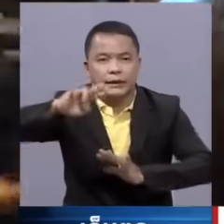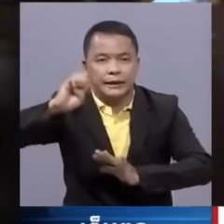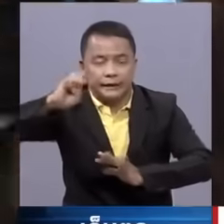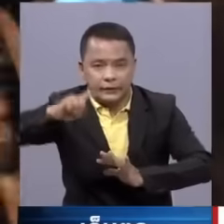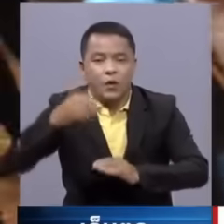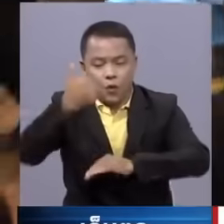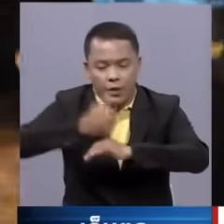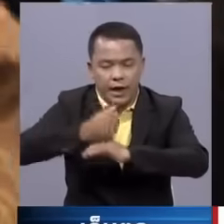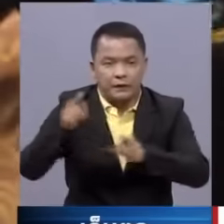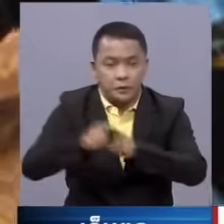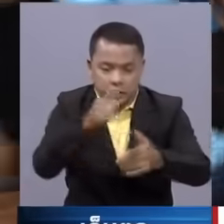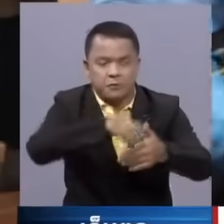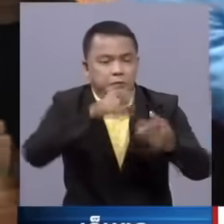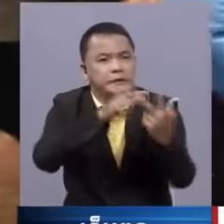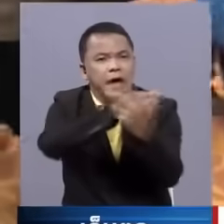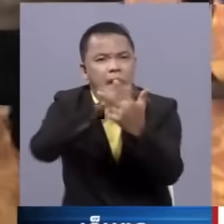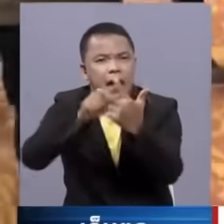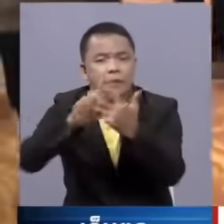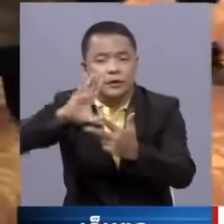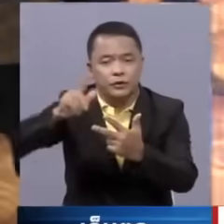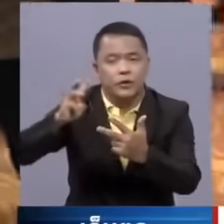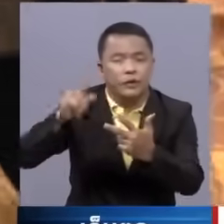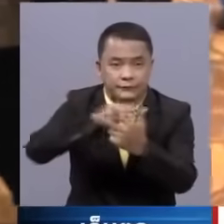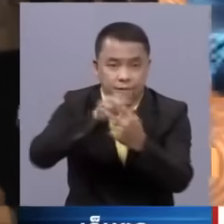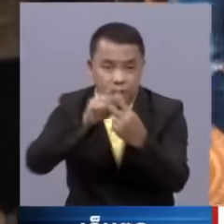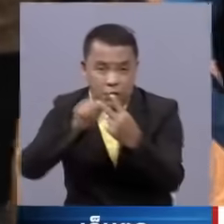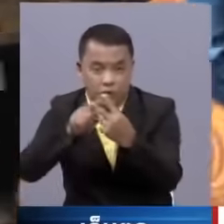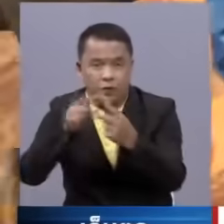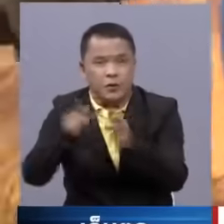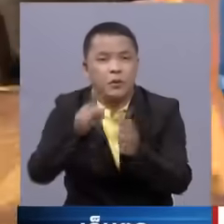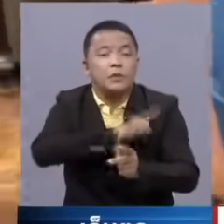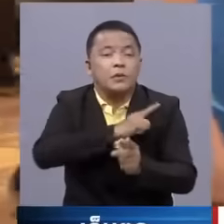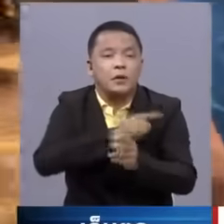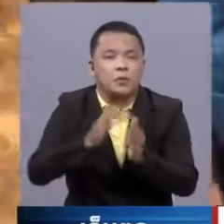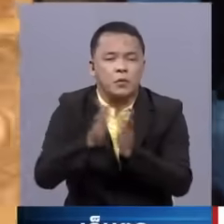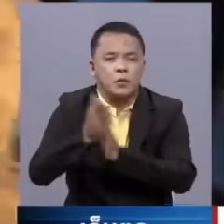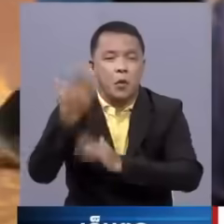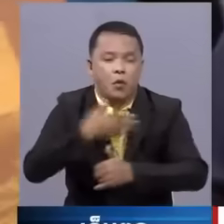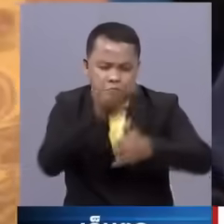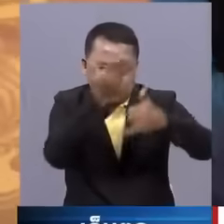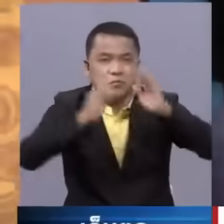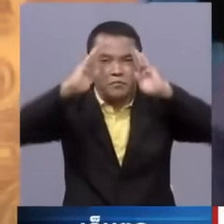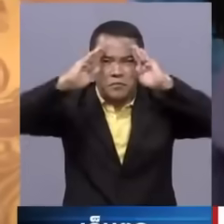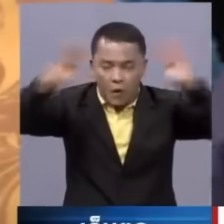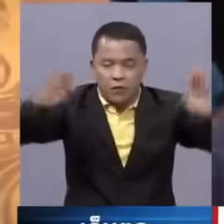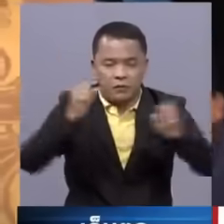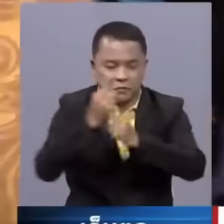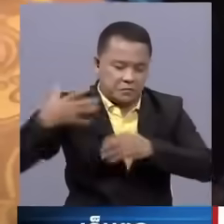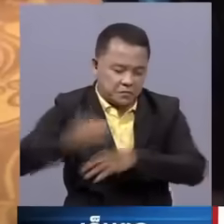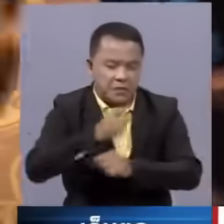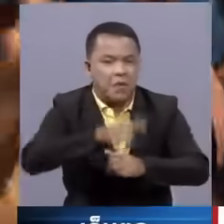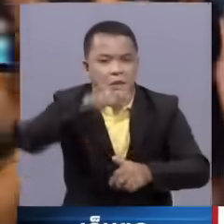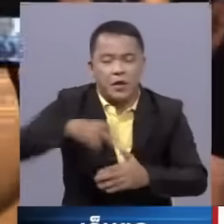หัวหน้าพรรคคนระดับนี้อ่ะโดยเฉพาะคุณชวนคุณบัญญัติเนี่ยเป็นระดับที่เขาเรียกว่าปูชนียะบุคคลทางการเมืองทำให้